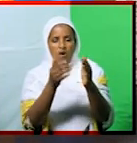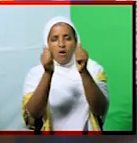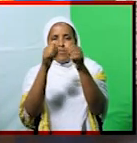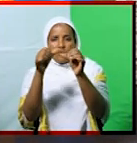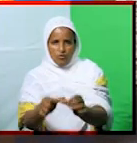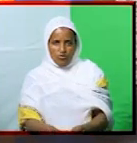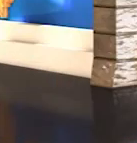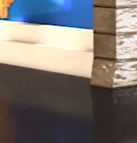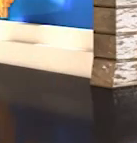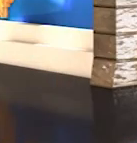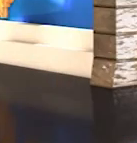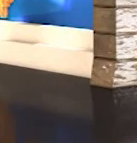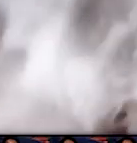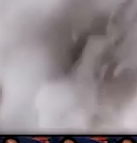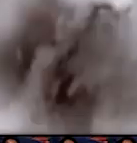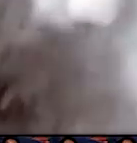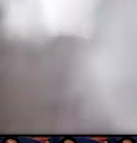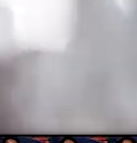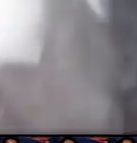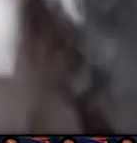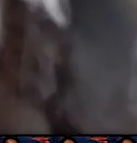እናንተ እናደርሳለን። አብራችሁን ቆዩ።